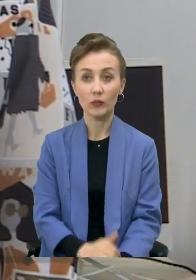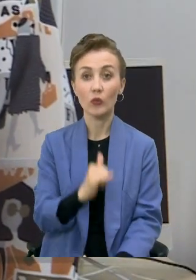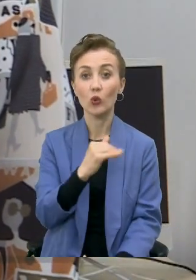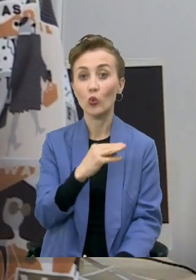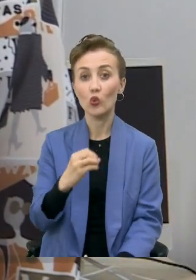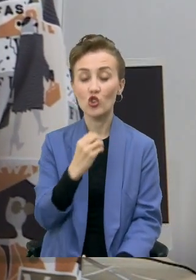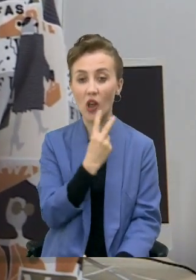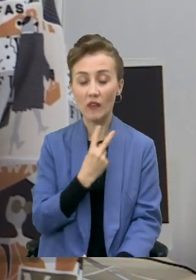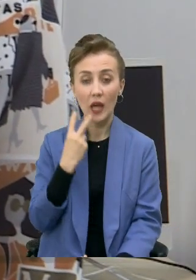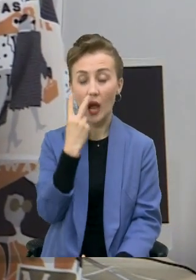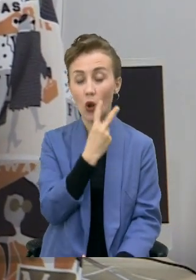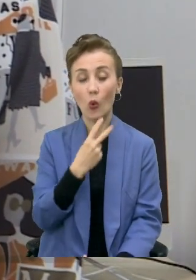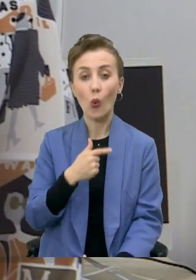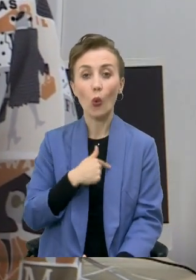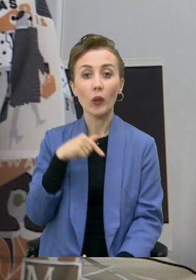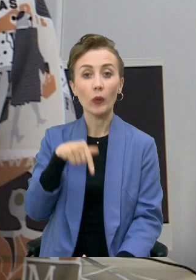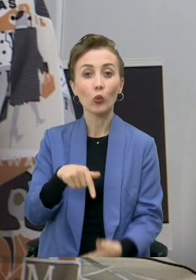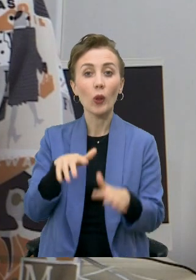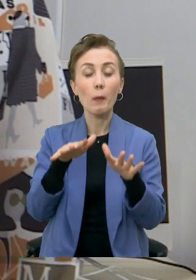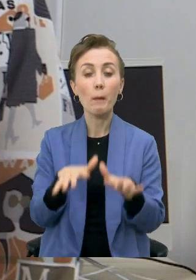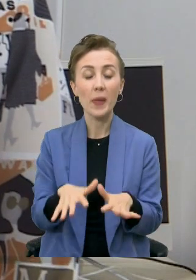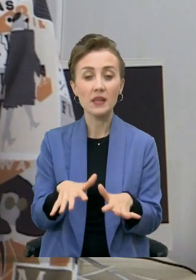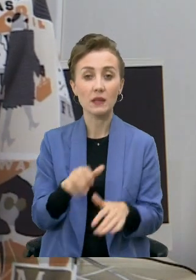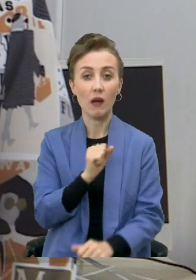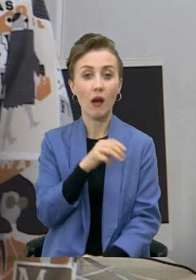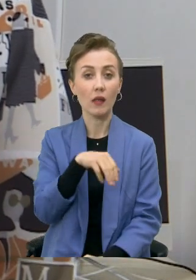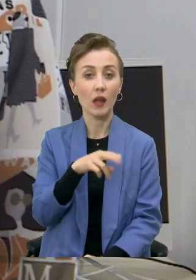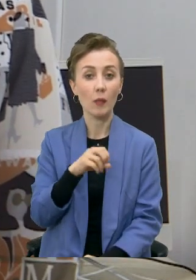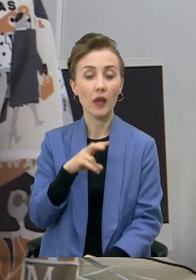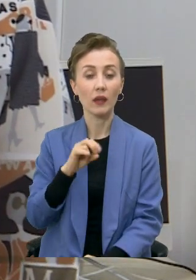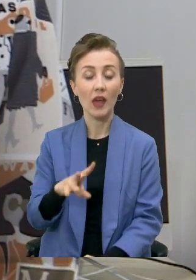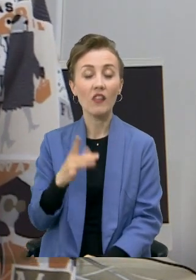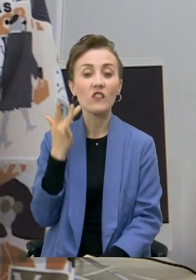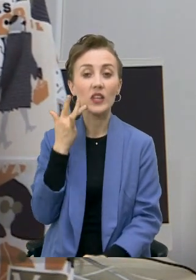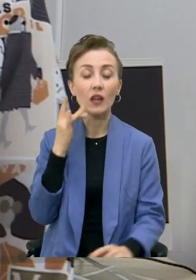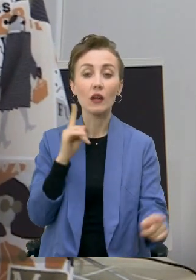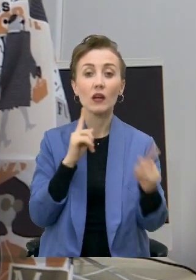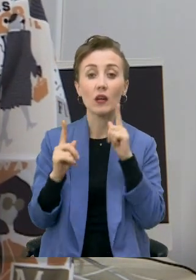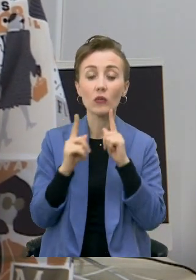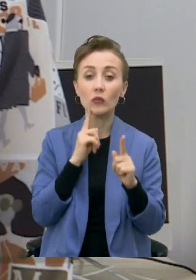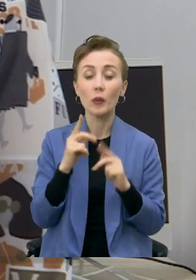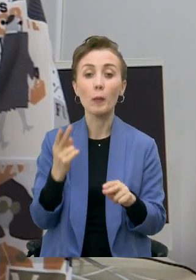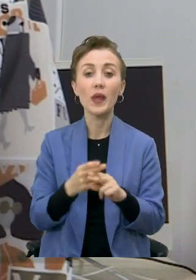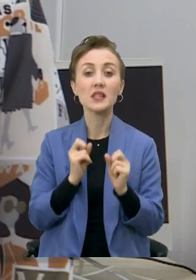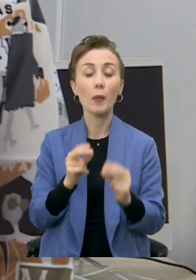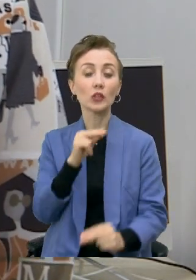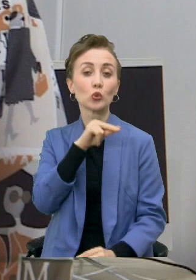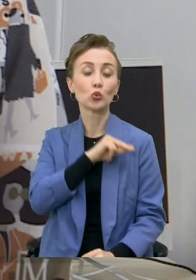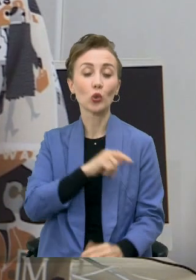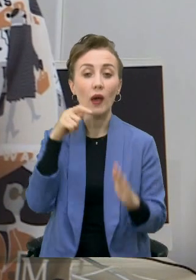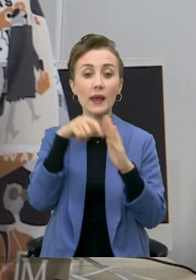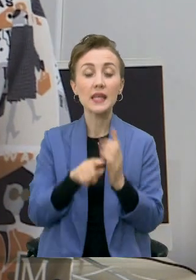на площадке палаты предпринимателей «Атамикен» проводим семинар по безопасности труда, изменения в законодательстве, в трудовом